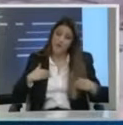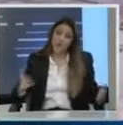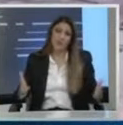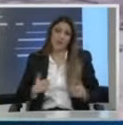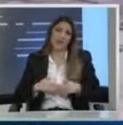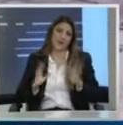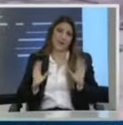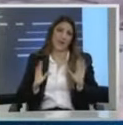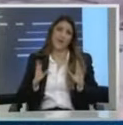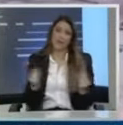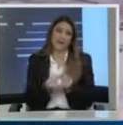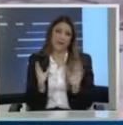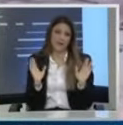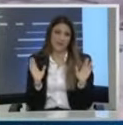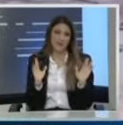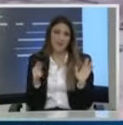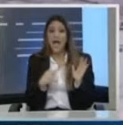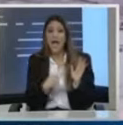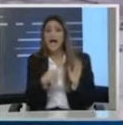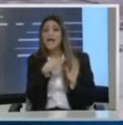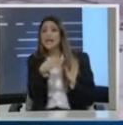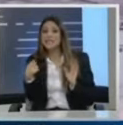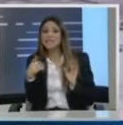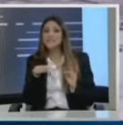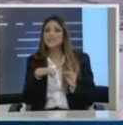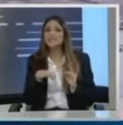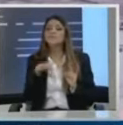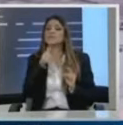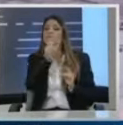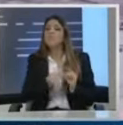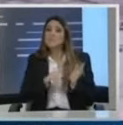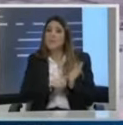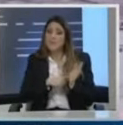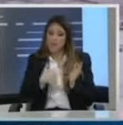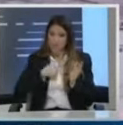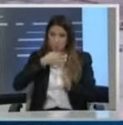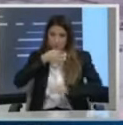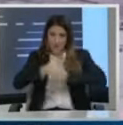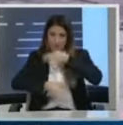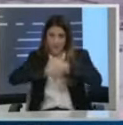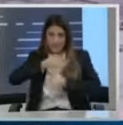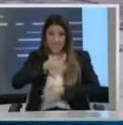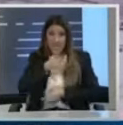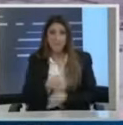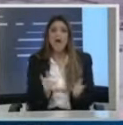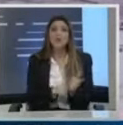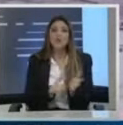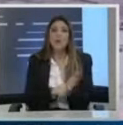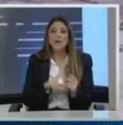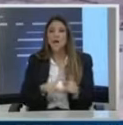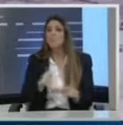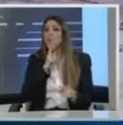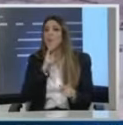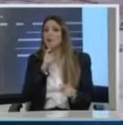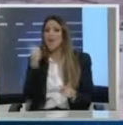αλλά οτιδήποτε άλλο. Λοιπόν, σε εσάς κύριε Αθανασίου, εγώ που μίλησα, ανέφερα ότι τα νομικά, τα πολιτικά